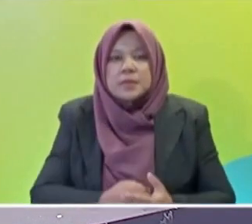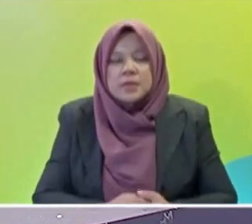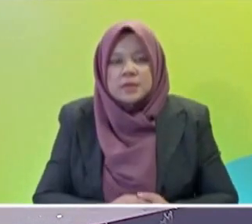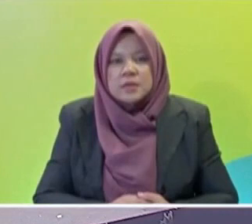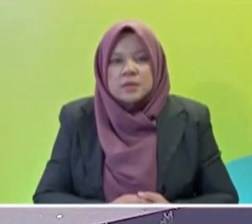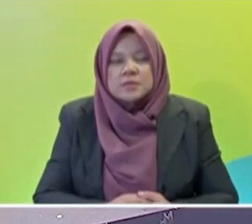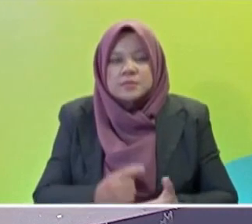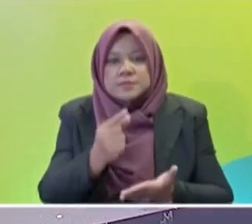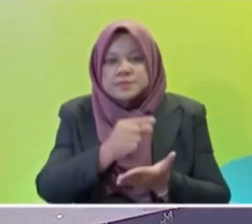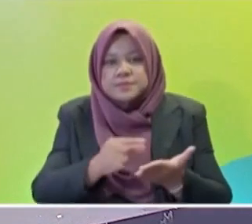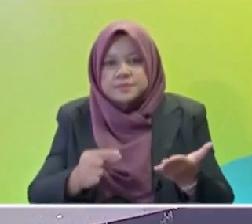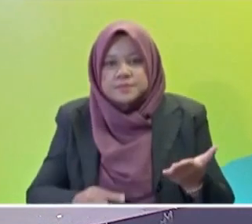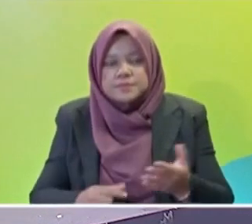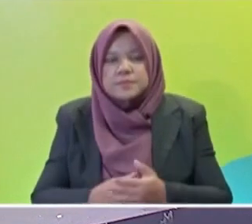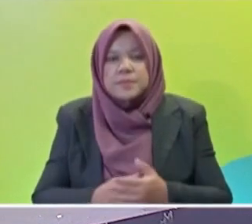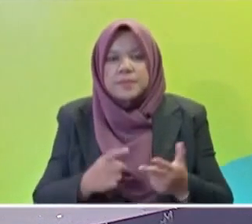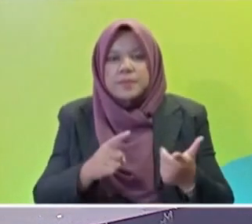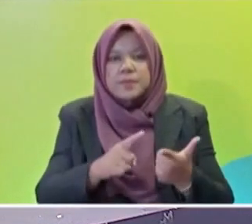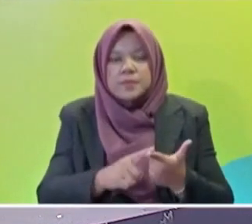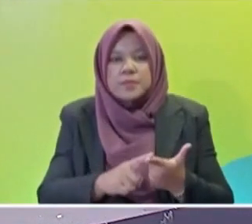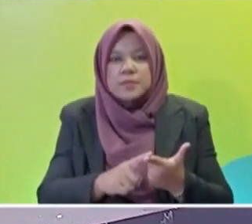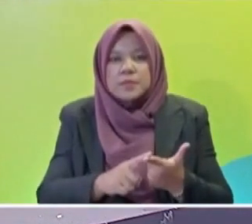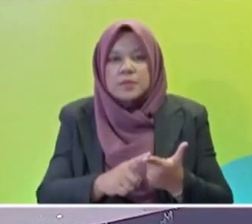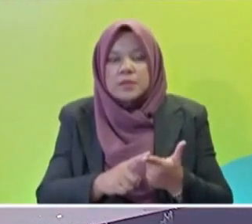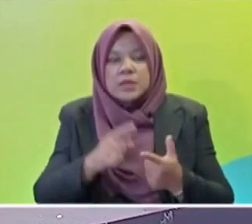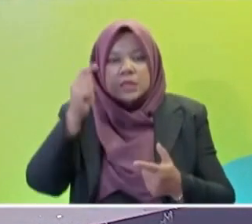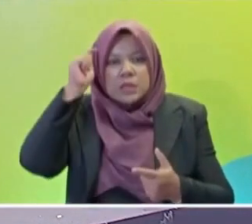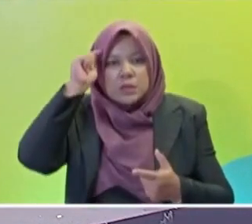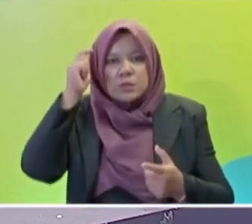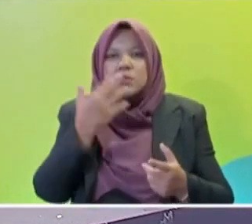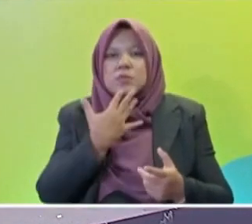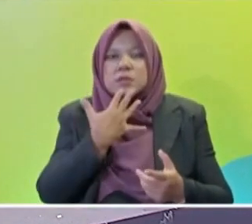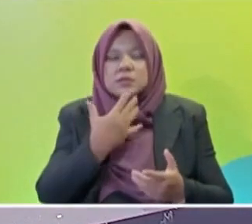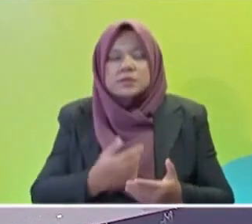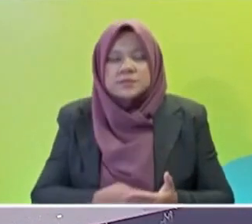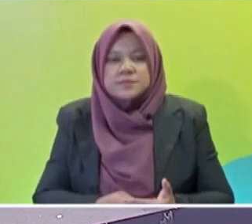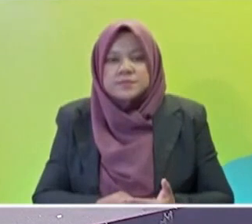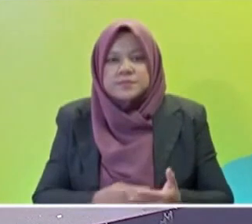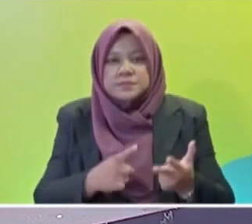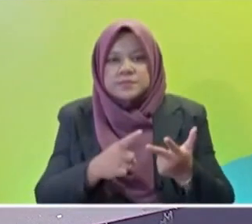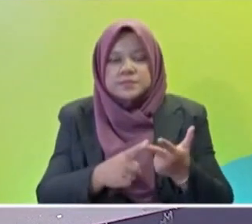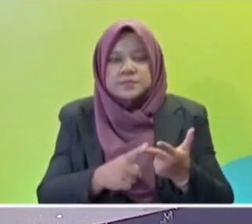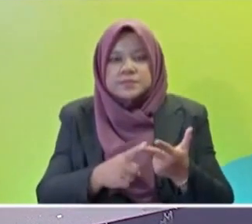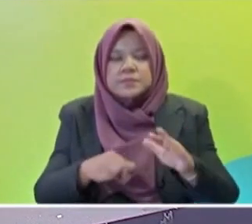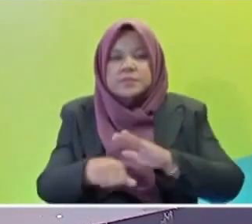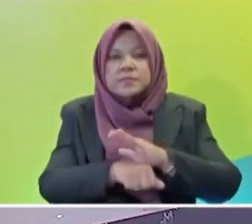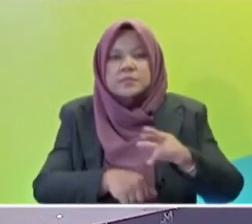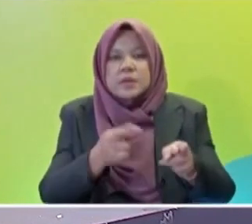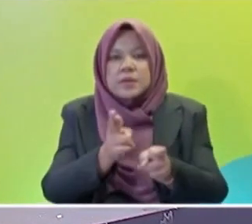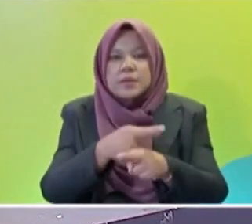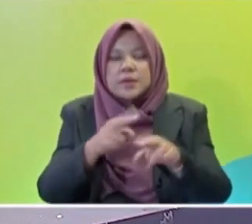grafik Oke Kemudian yang kedua kita sentuh kepada teori Warner dan yang ketiga